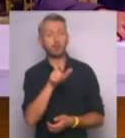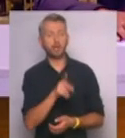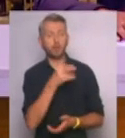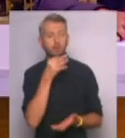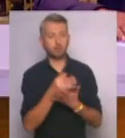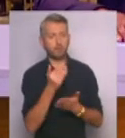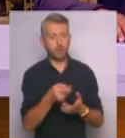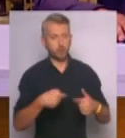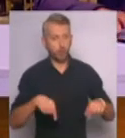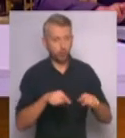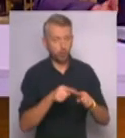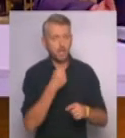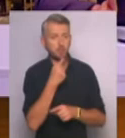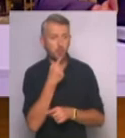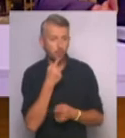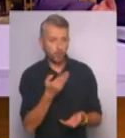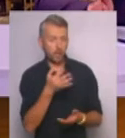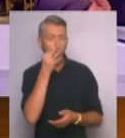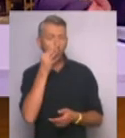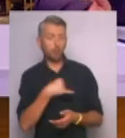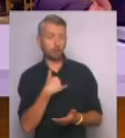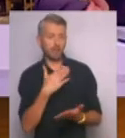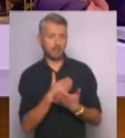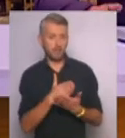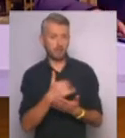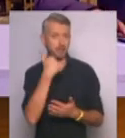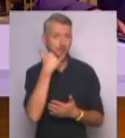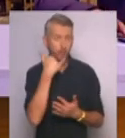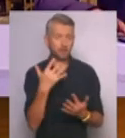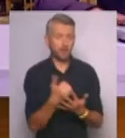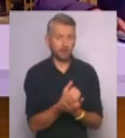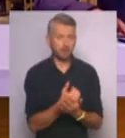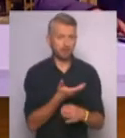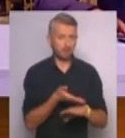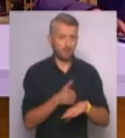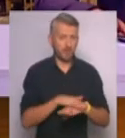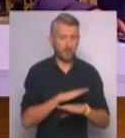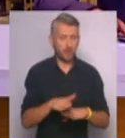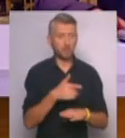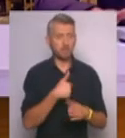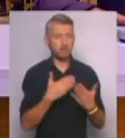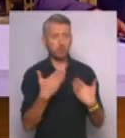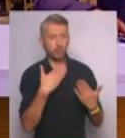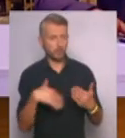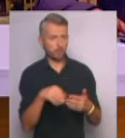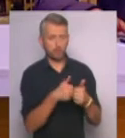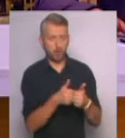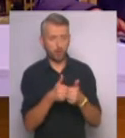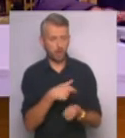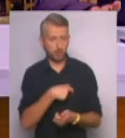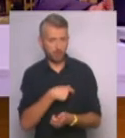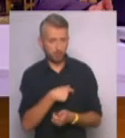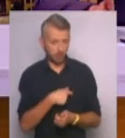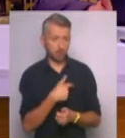ваш округ. І спробуйте, тобто досвід у нас є. Телефони знайти нас не важко. Ми спілкуємося з усіма колегами,